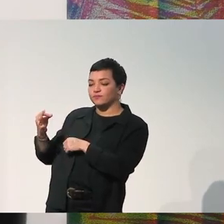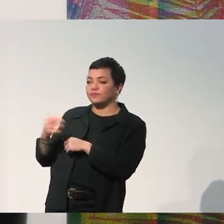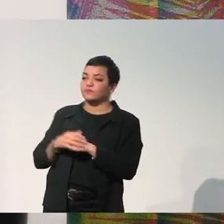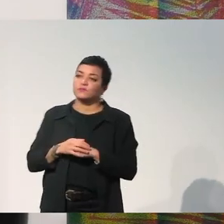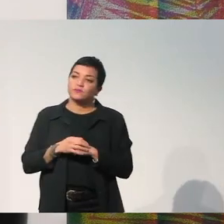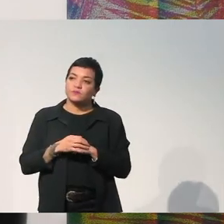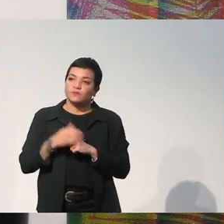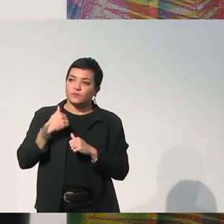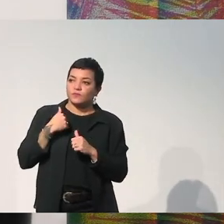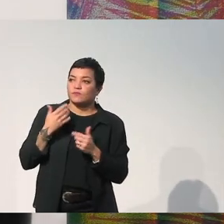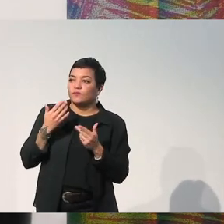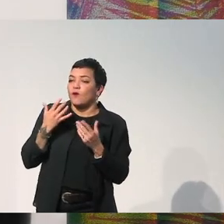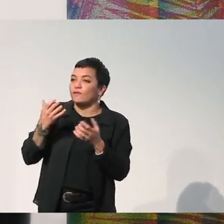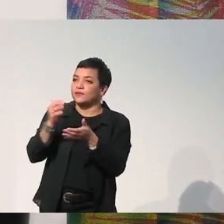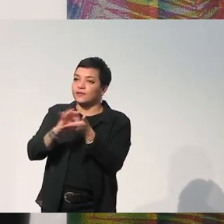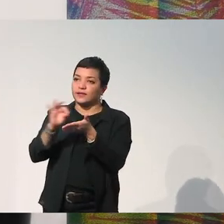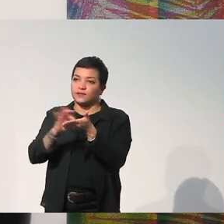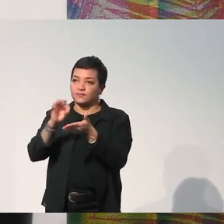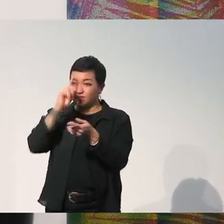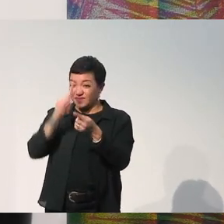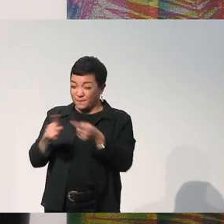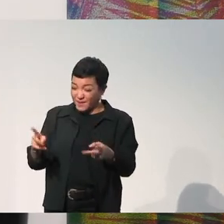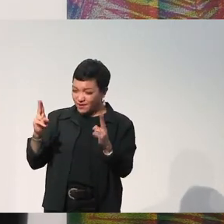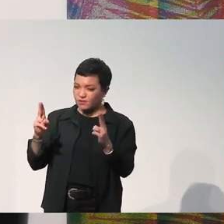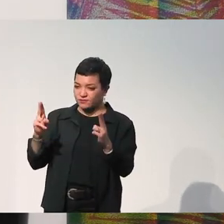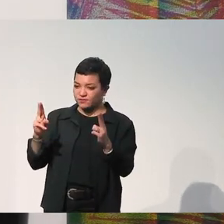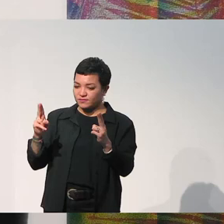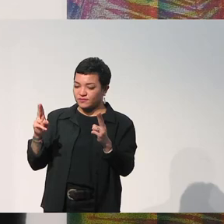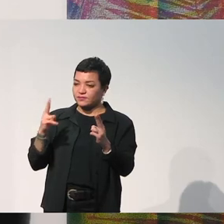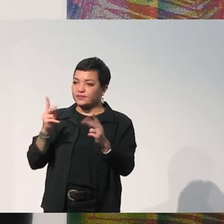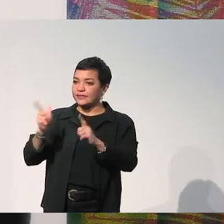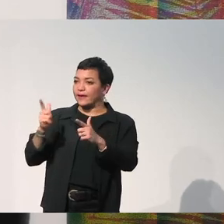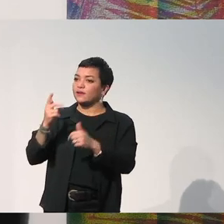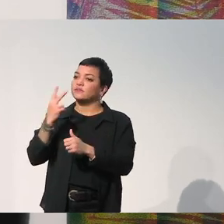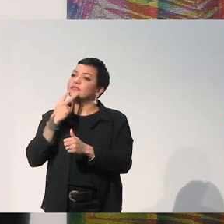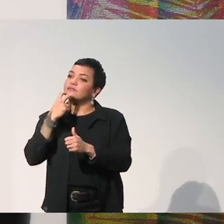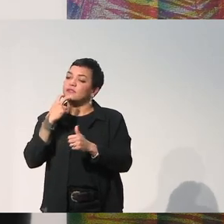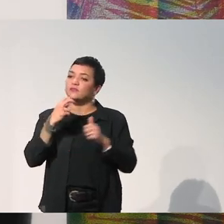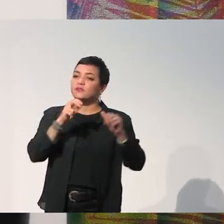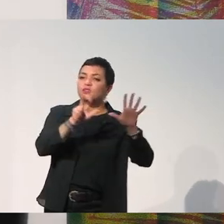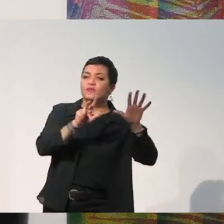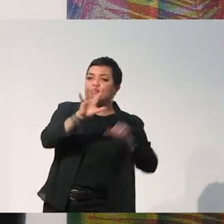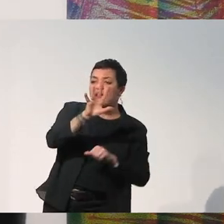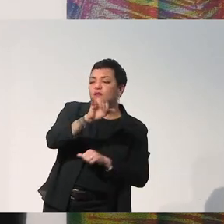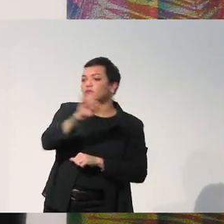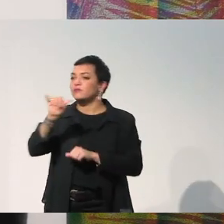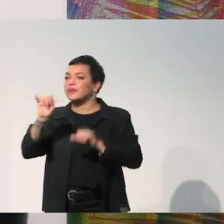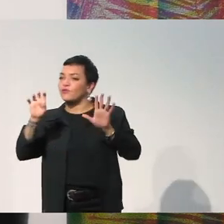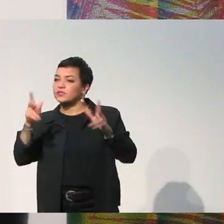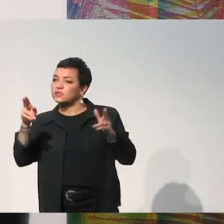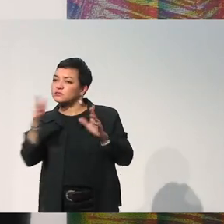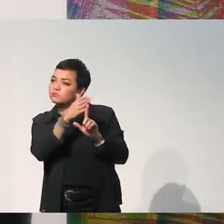laquelle j'ai choisi d'écrire précisément sur cette période-là, donc qui correspond aux années 85-90 et qui correspond